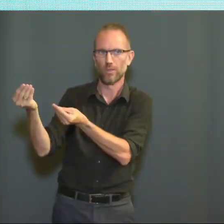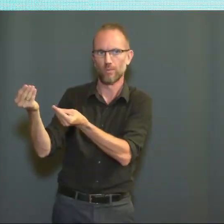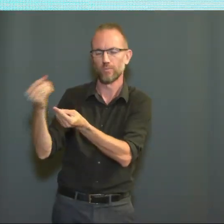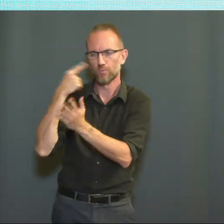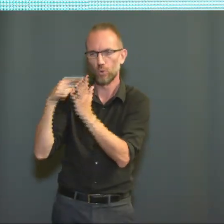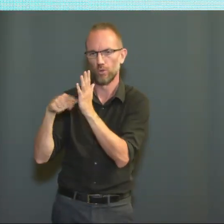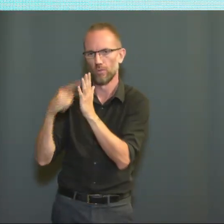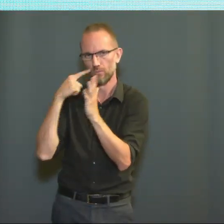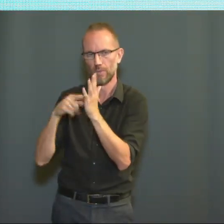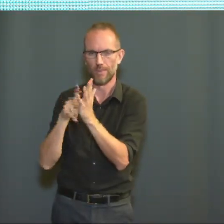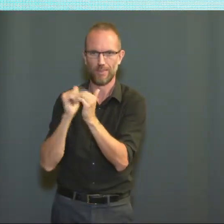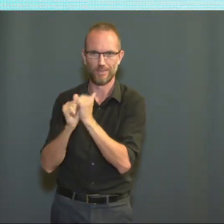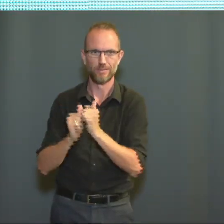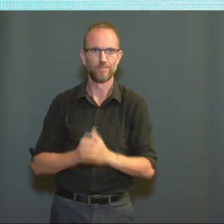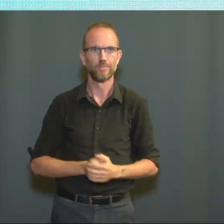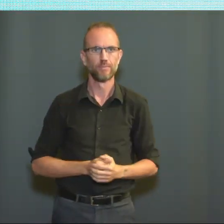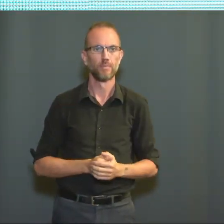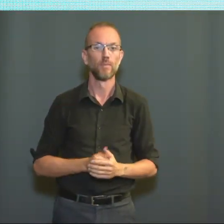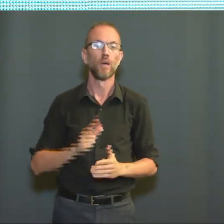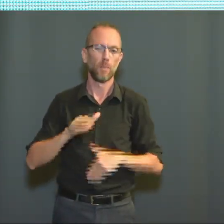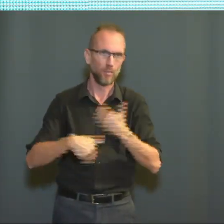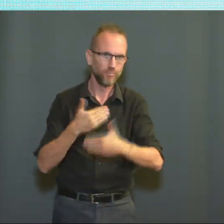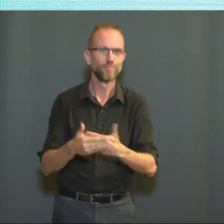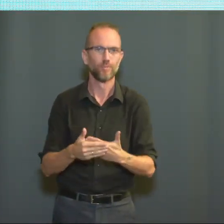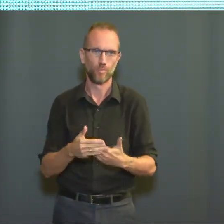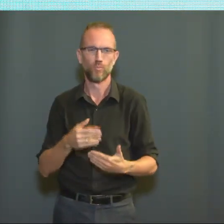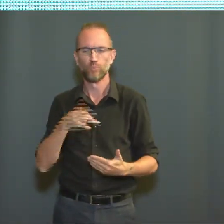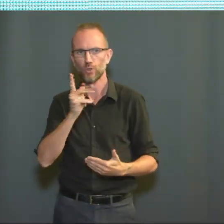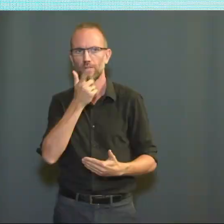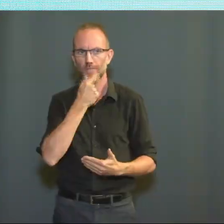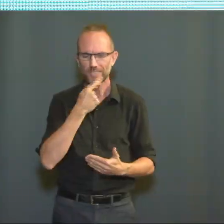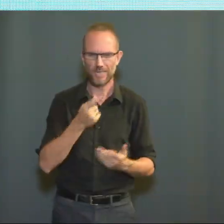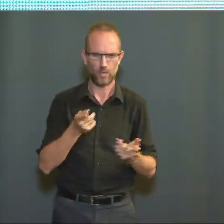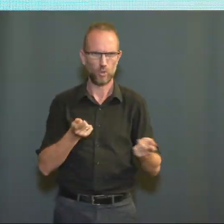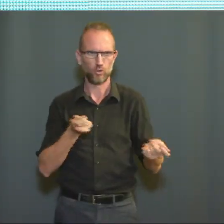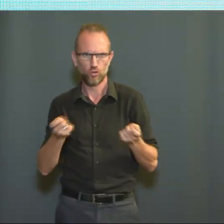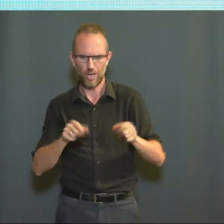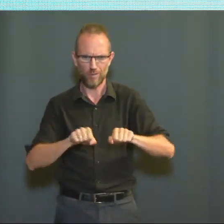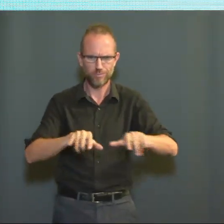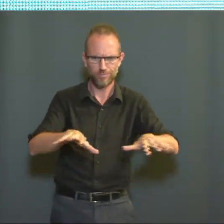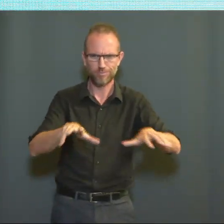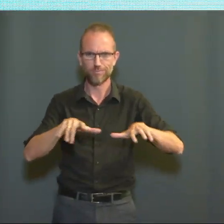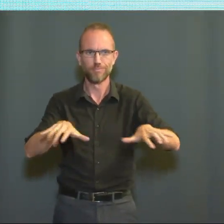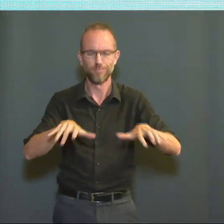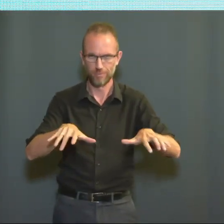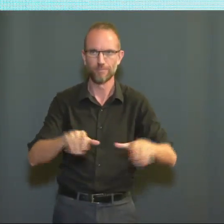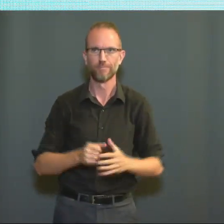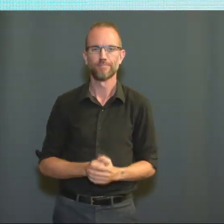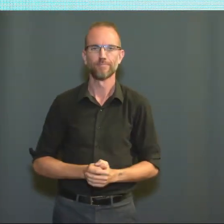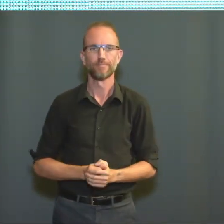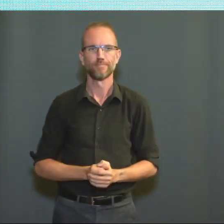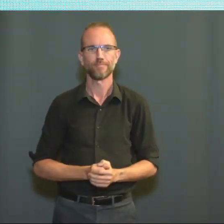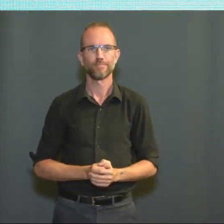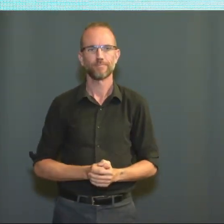tous contribuer ensemble à la lutte contre le virus COVID-19. Et je voudrais quand même le